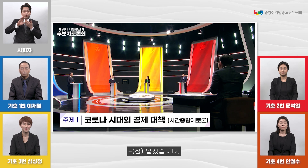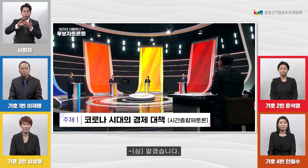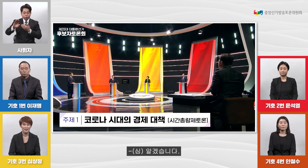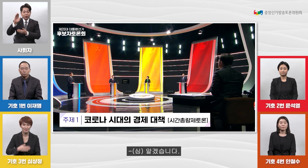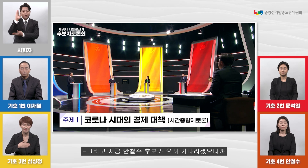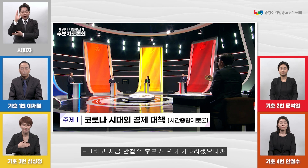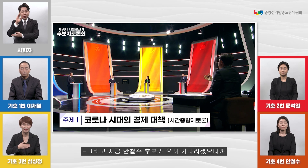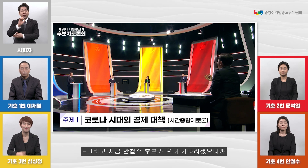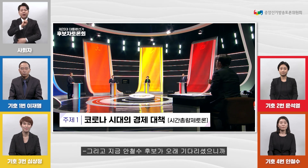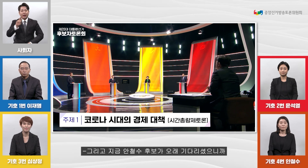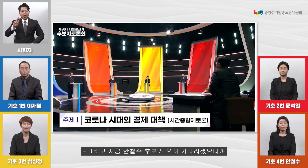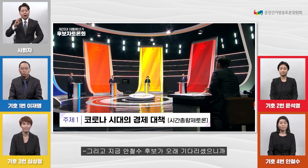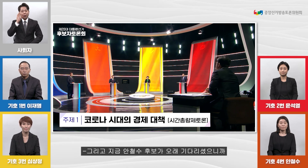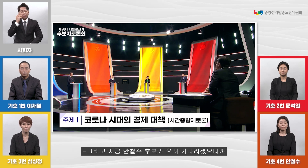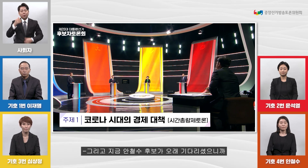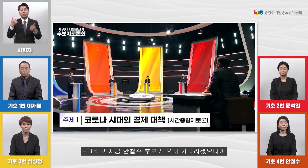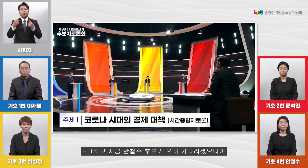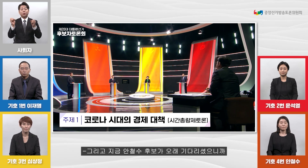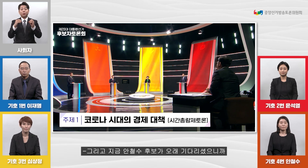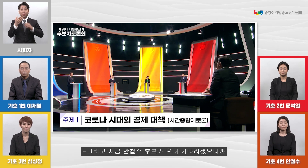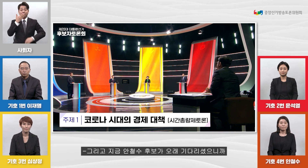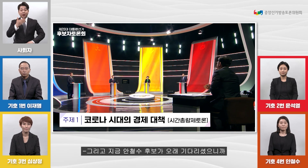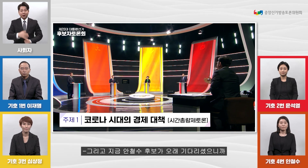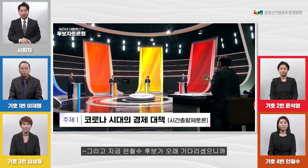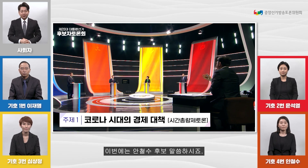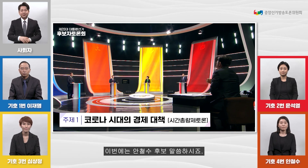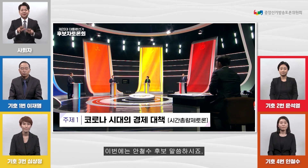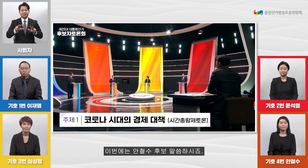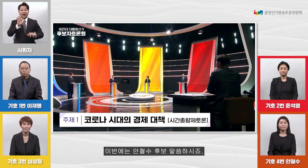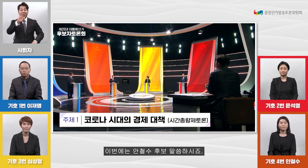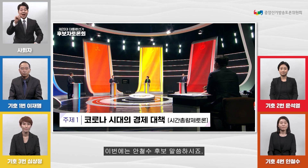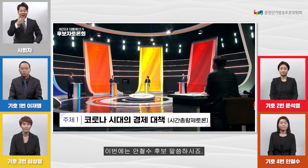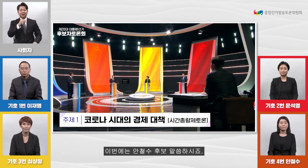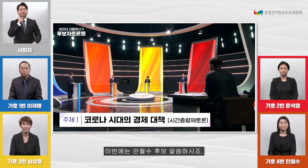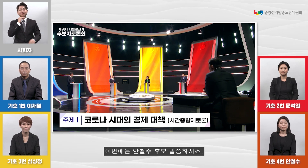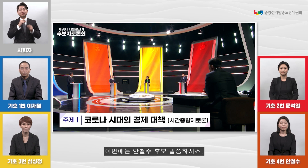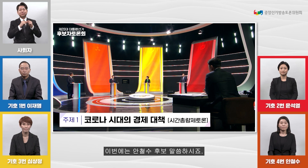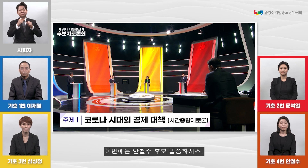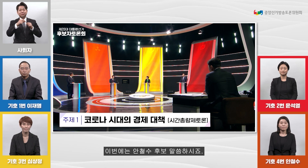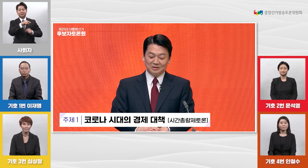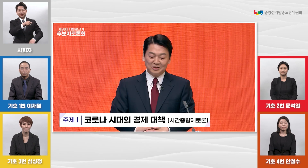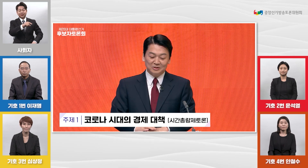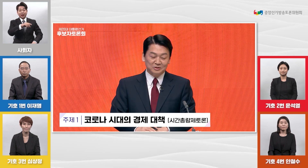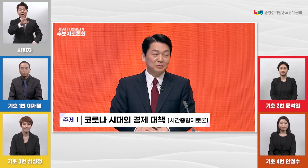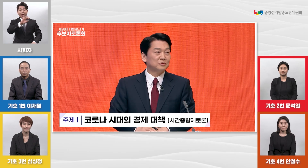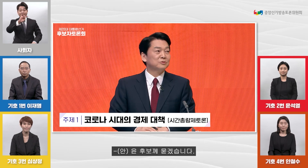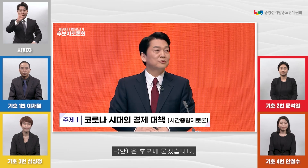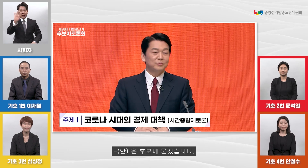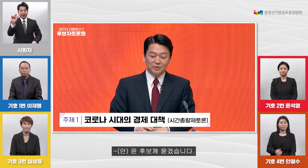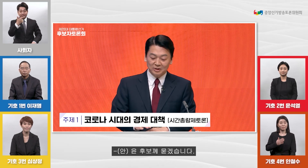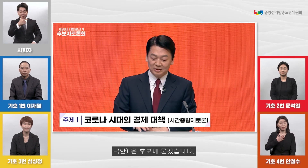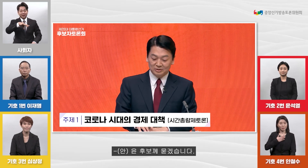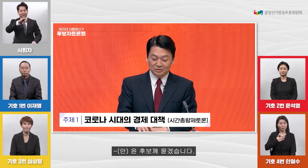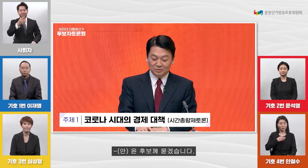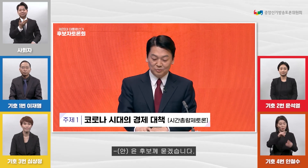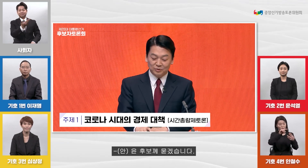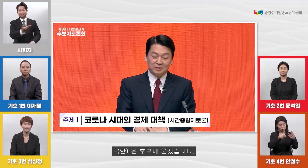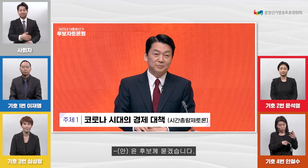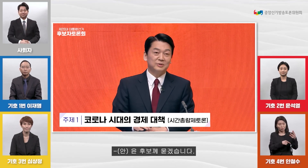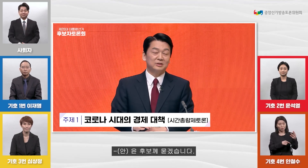됩니다. 알겠습니다. 그리고 지금 안철수 후보가 오래 기다리셨으니까 이번에는 안철수 후보 말씀하시죠. 네, 저 윤